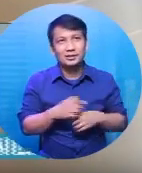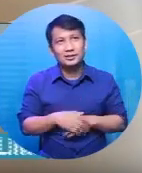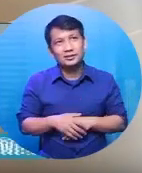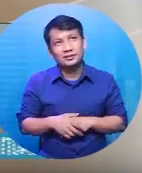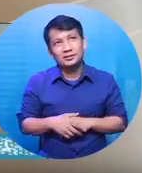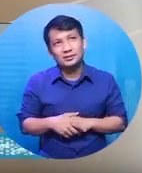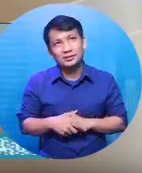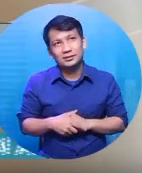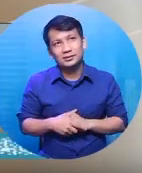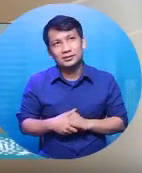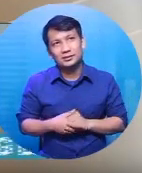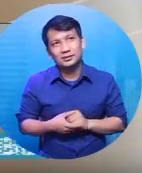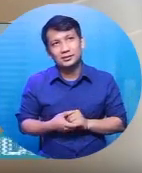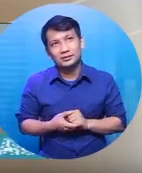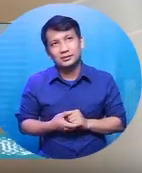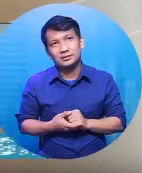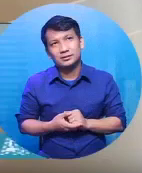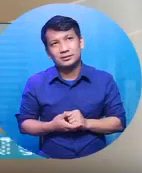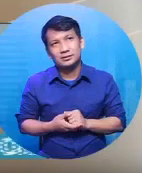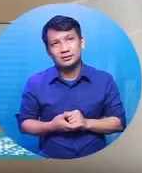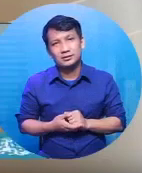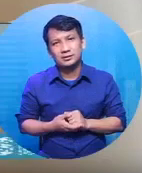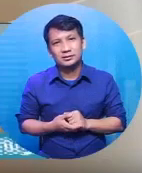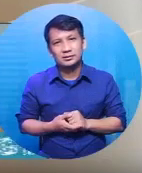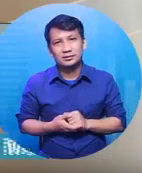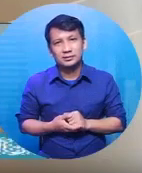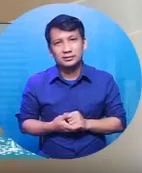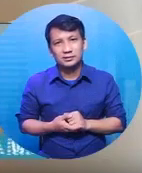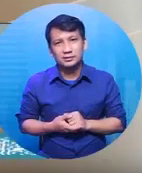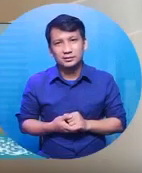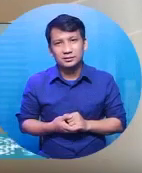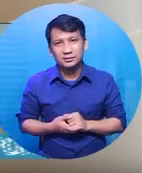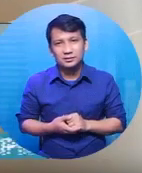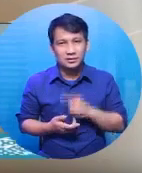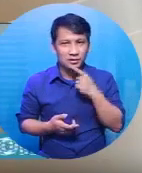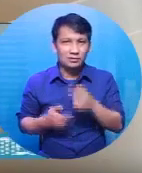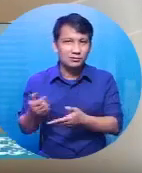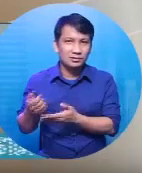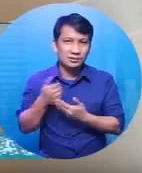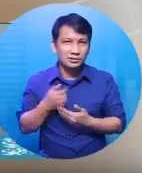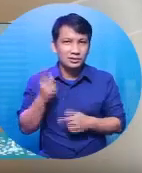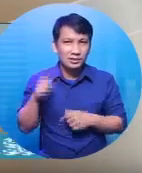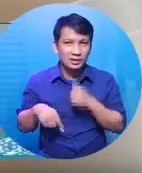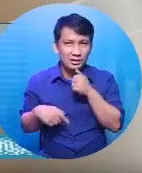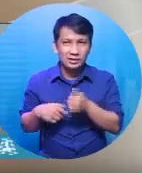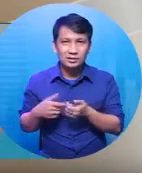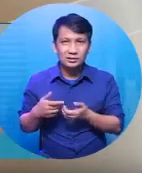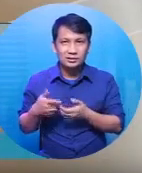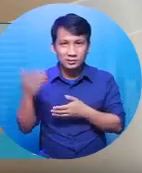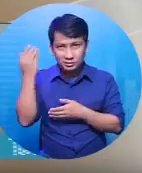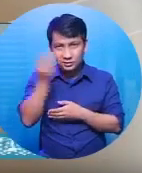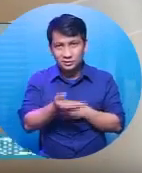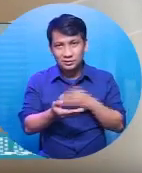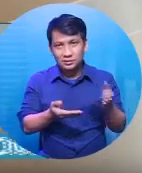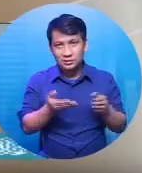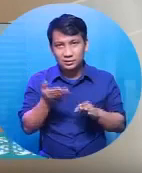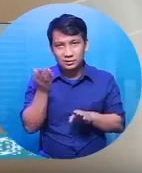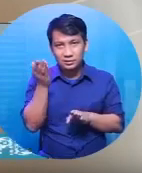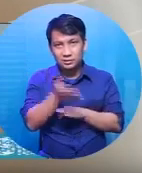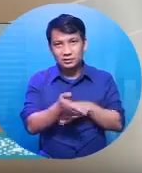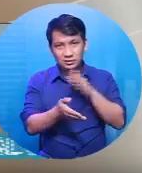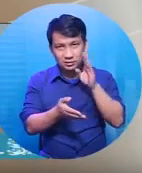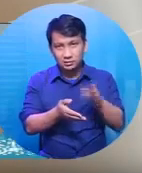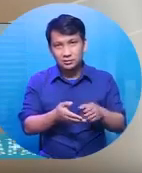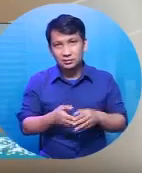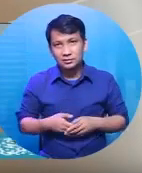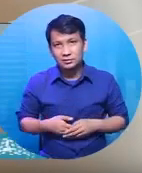mo po yung nanay mo at kapatid mo kaysa sa akin. Wala naman niya naitulong sa atin. Sasabihin nito, paano sa kanyang ginagawa ni Tomboy,